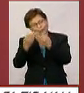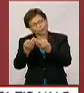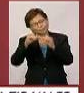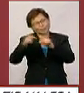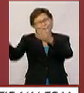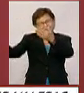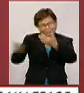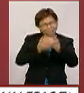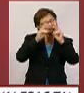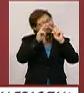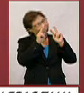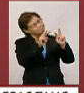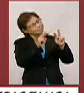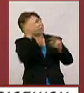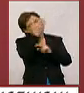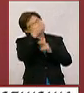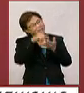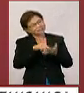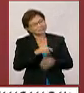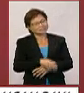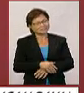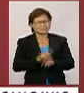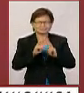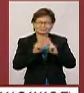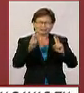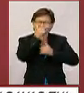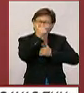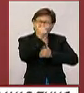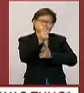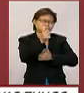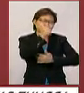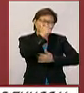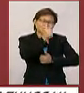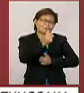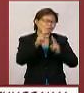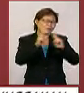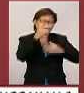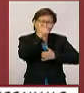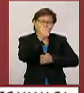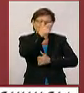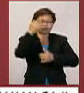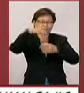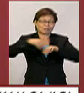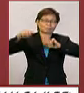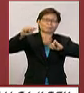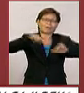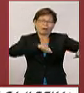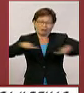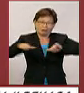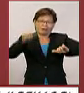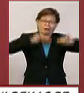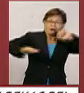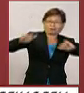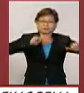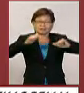boleh datang menyaksikan filem ni. Dia sangat menarik, very interesting, kerana dalam aksinya ada komedinya